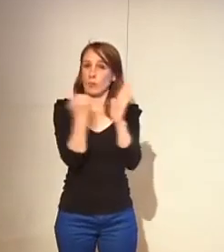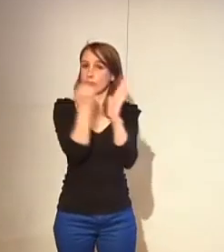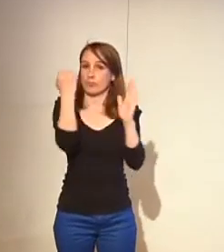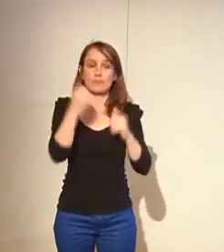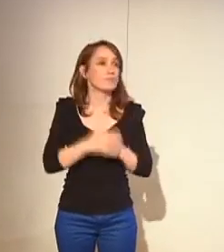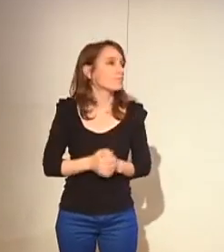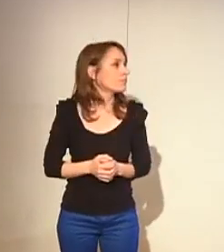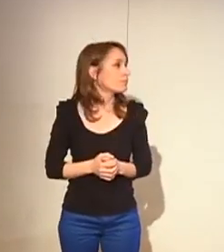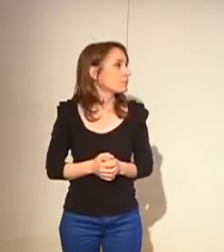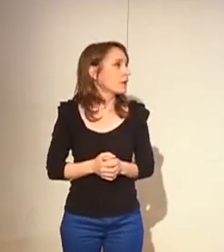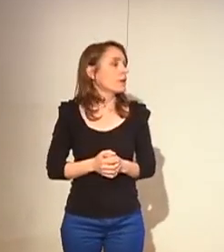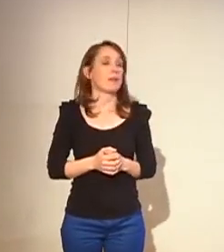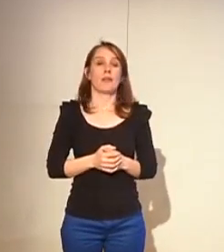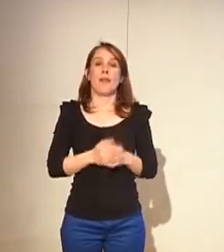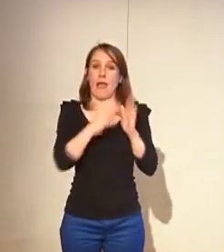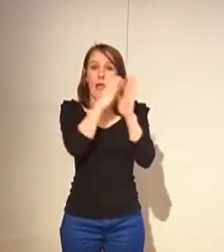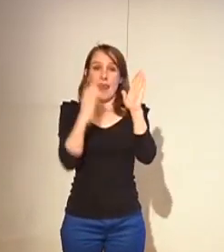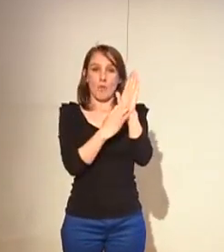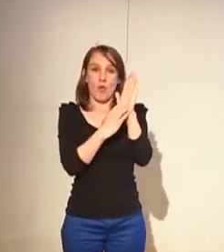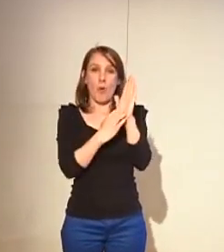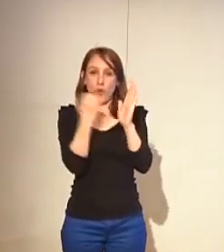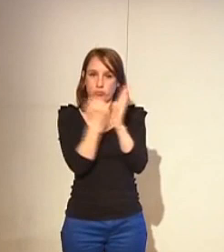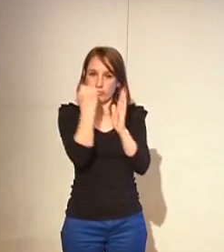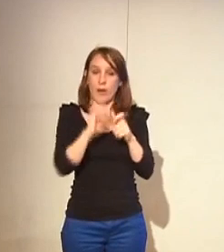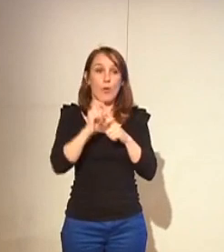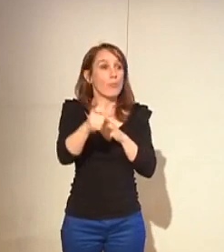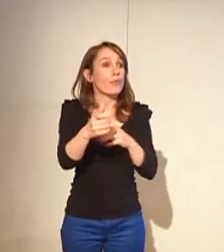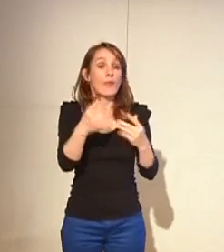amendée donc qui est pour cette